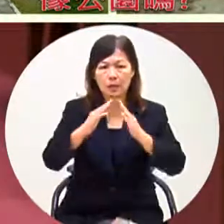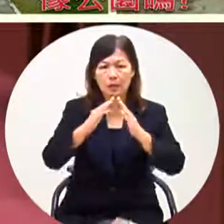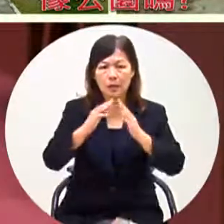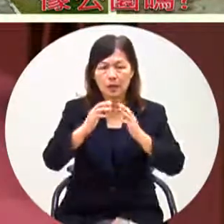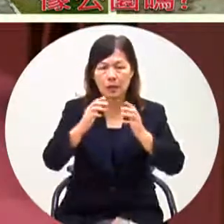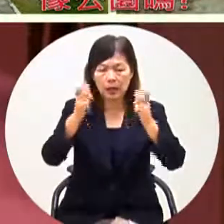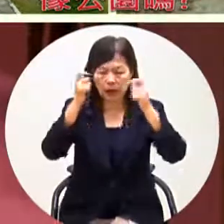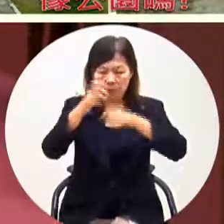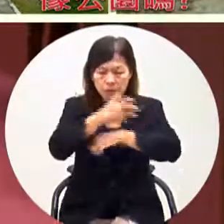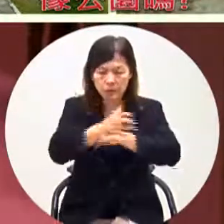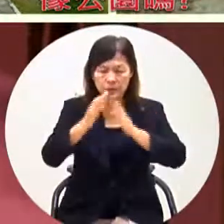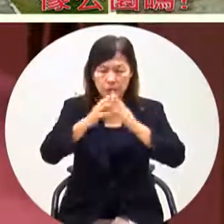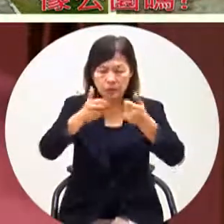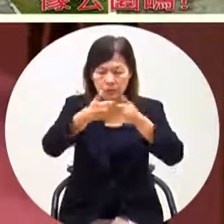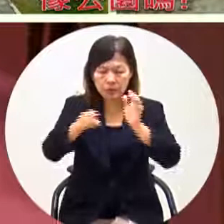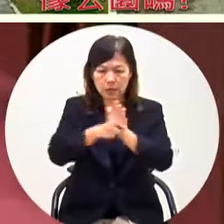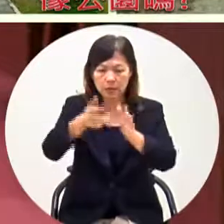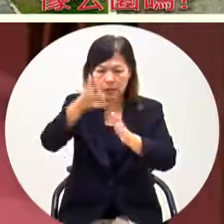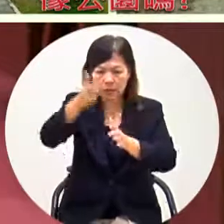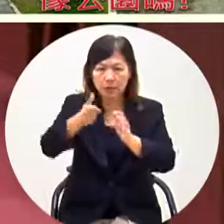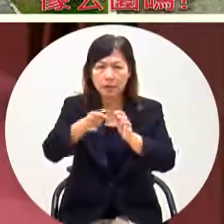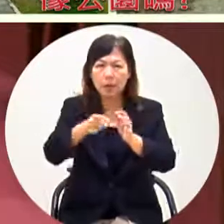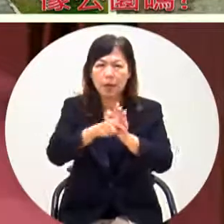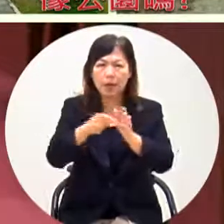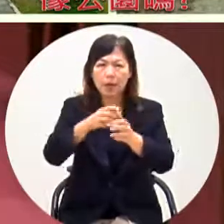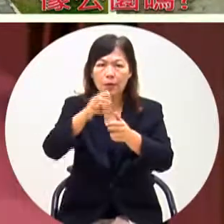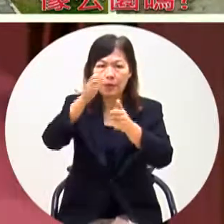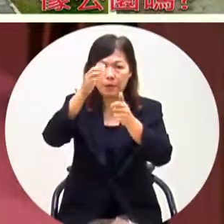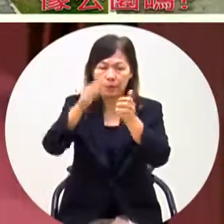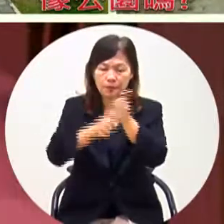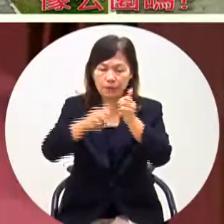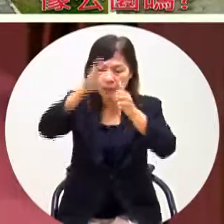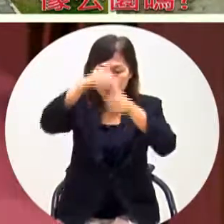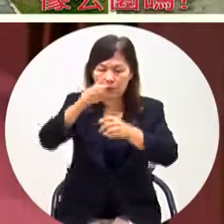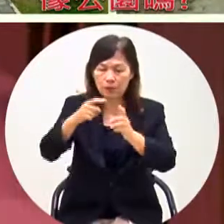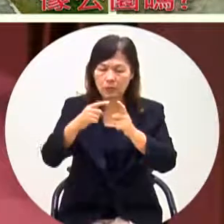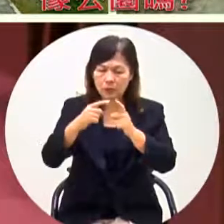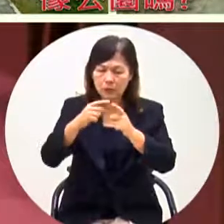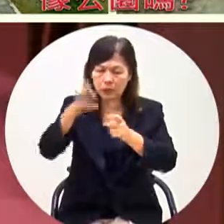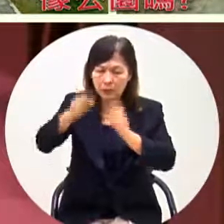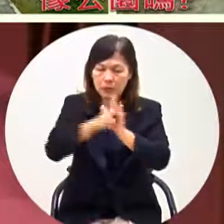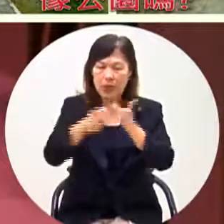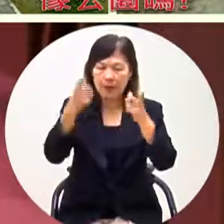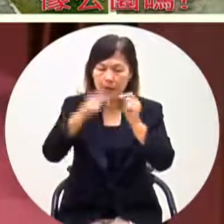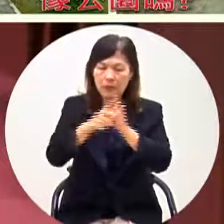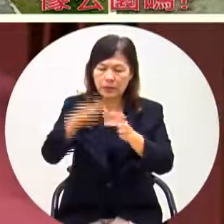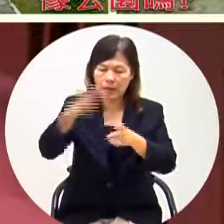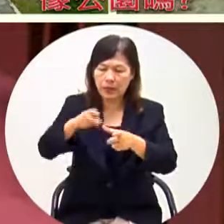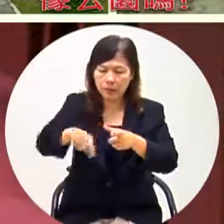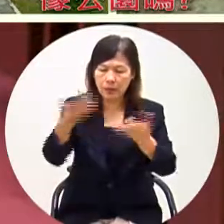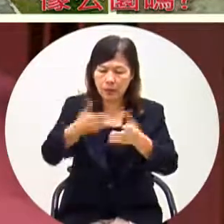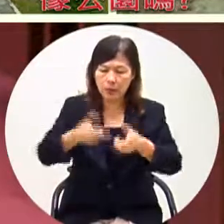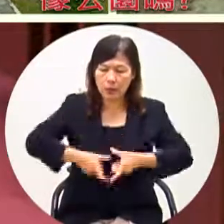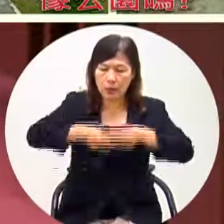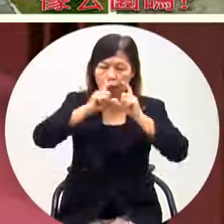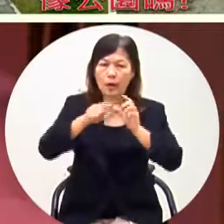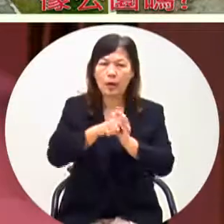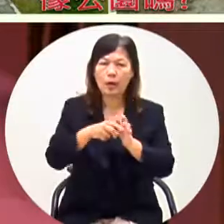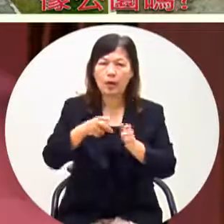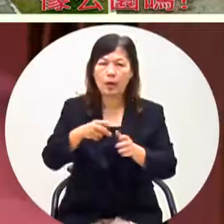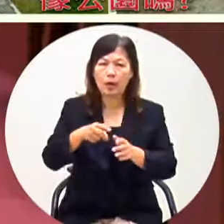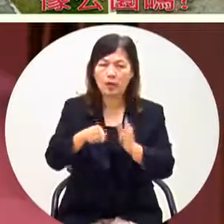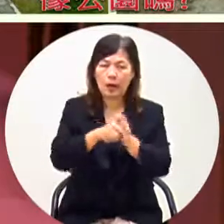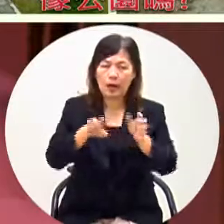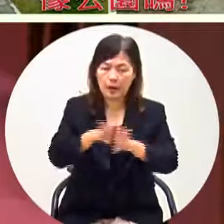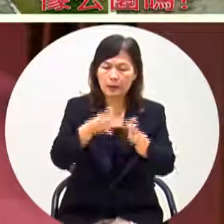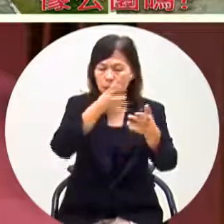长。才把这个案子重新救回来，他本来已经胎死腹中了，救回来，我开始咨询追踪这个案子，